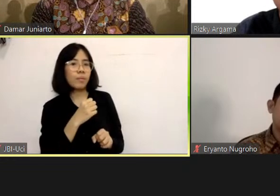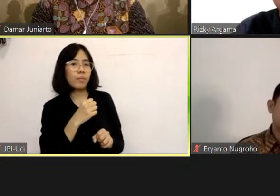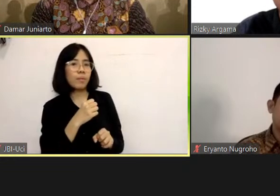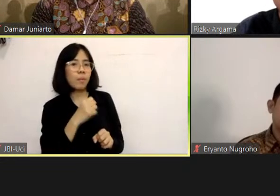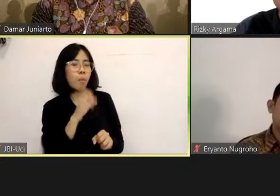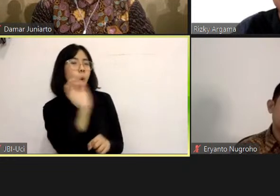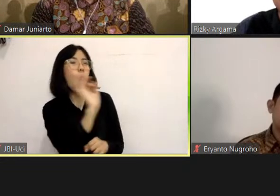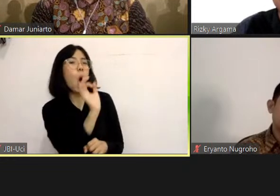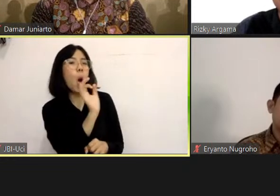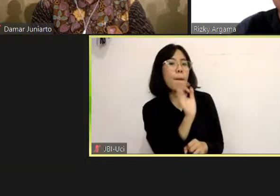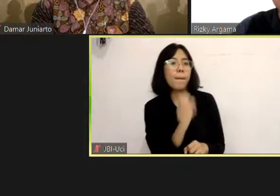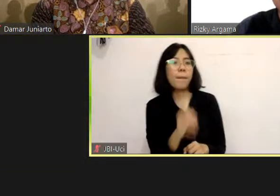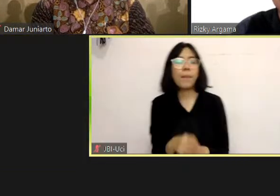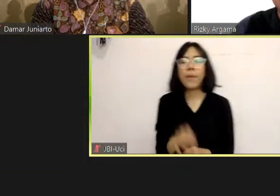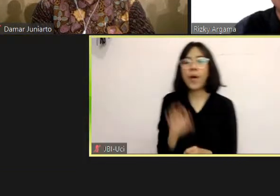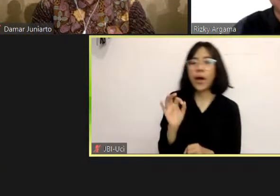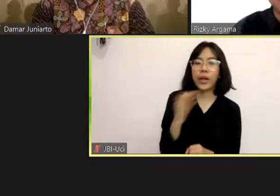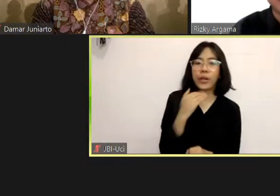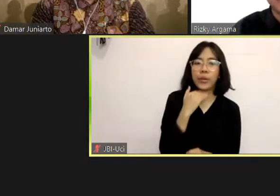Woi.